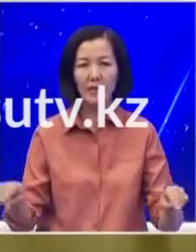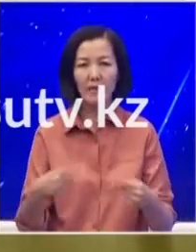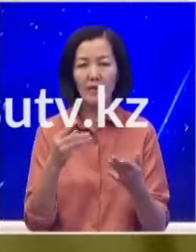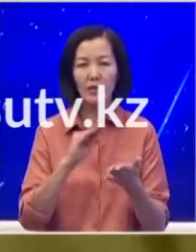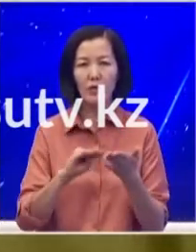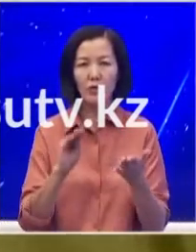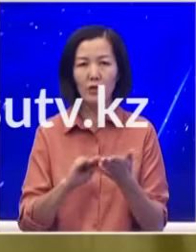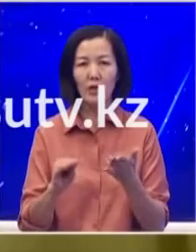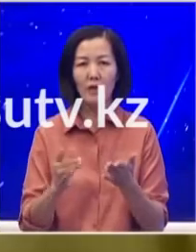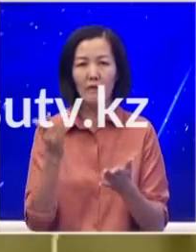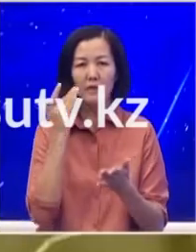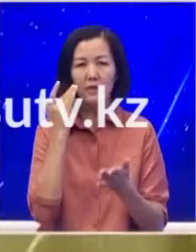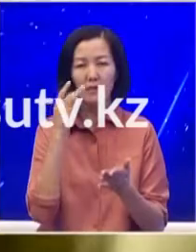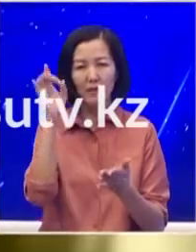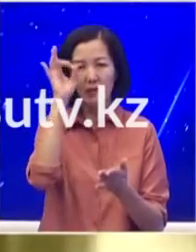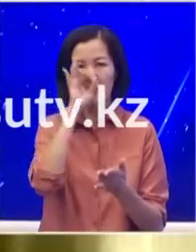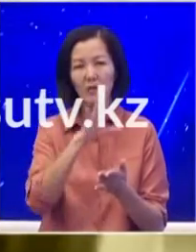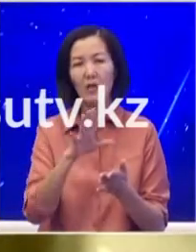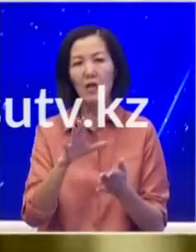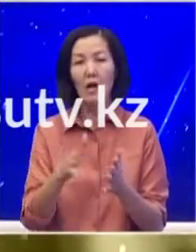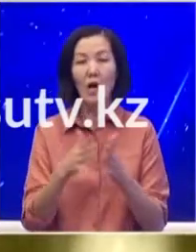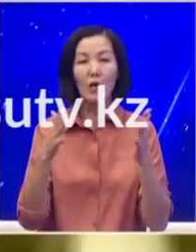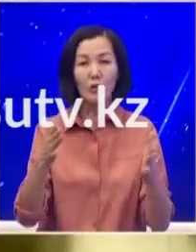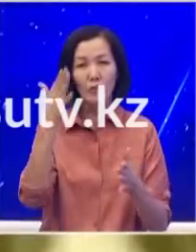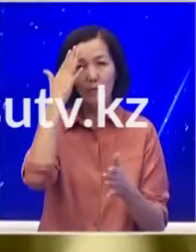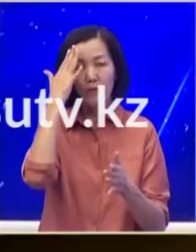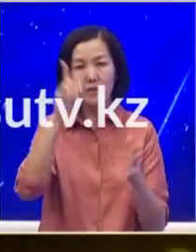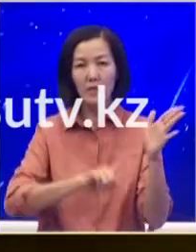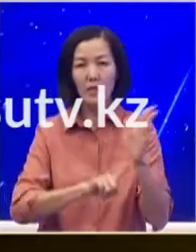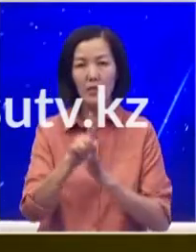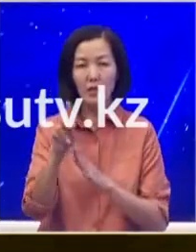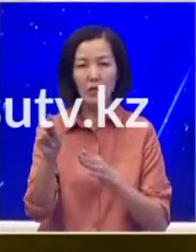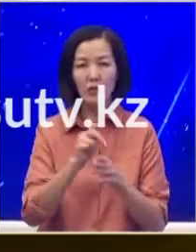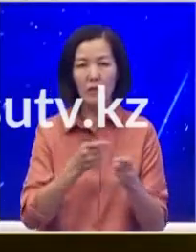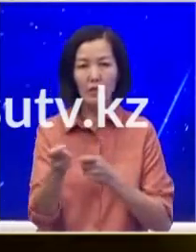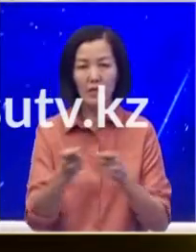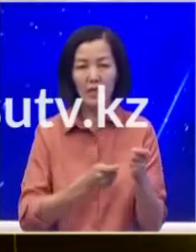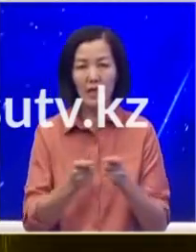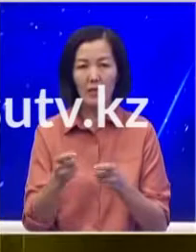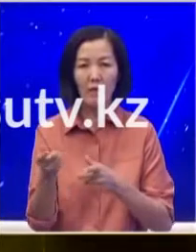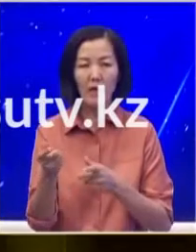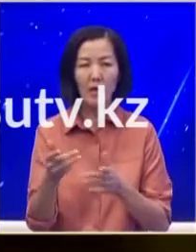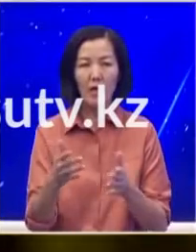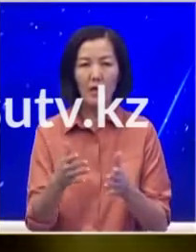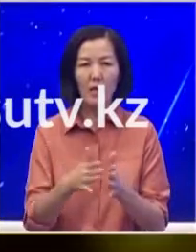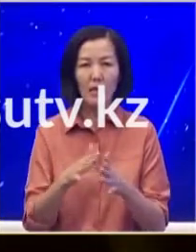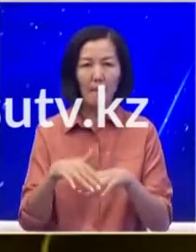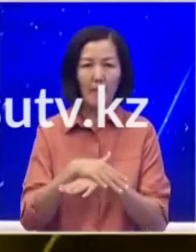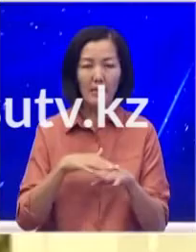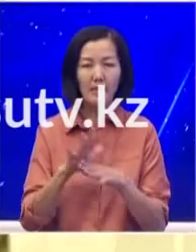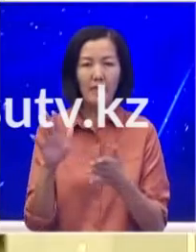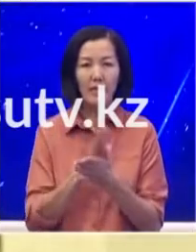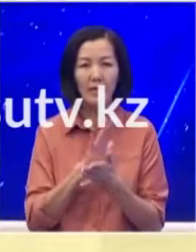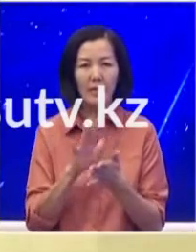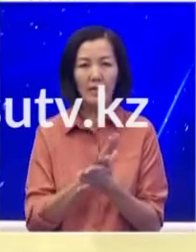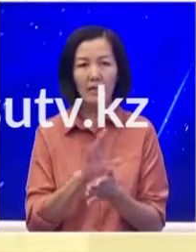не остались незамеченными. Разглядев огромный потенциал тогда еще начинающего редактора, руководство самого влиятельного и массового газетного